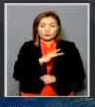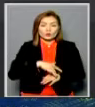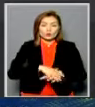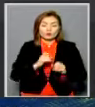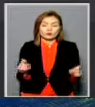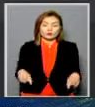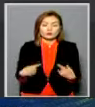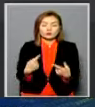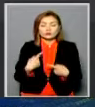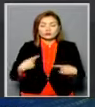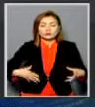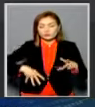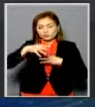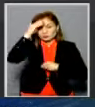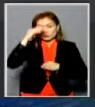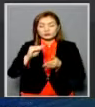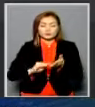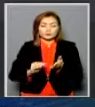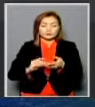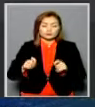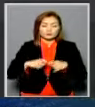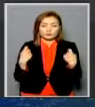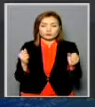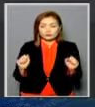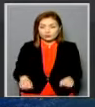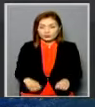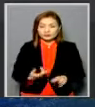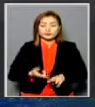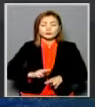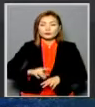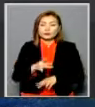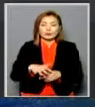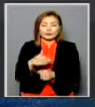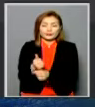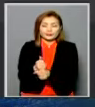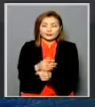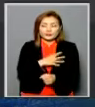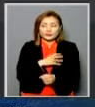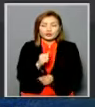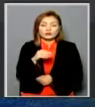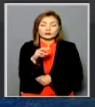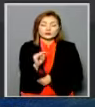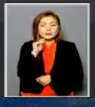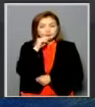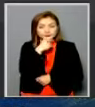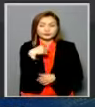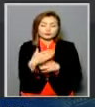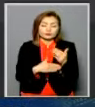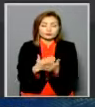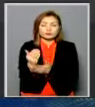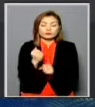облысымызды өркендету жолындағы ұсыныс пікірлеріңізге ашықпын деп мәлімдеді. Сондай-ақ өңір басшысы Атырау экономикалық